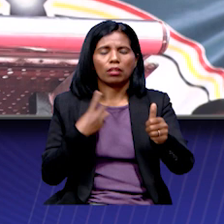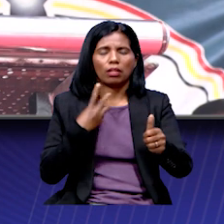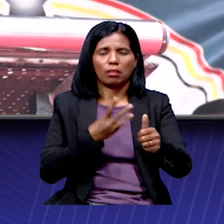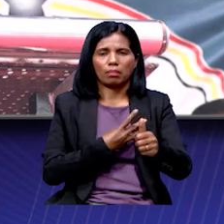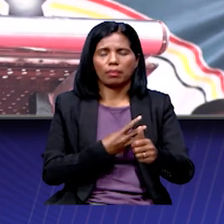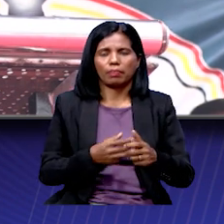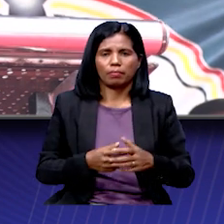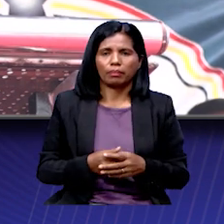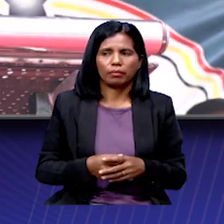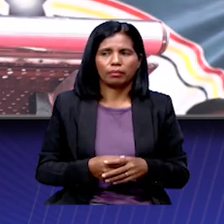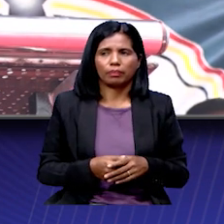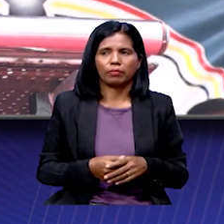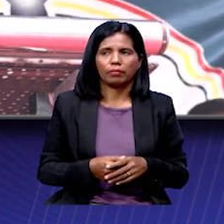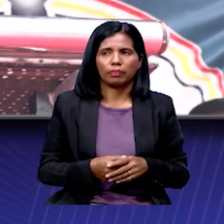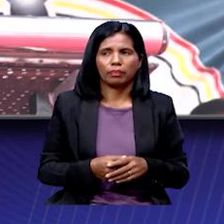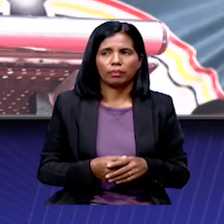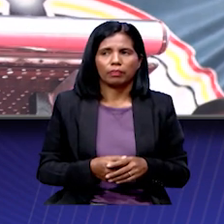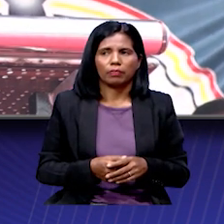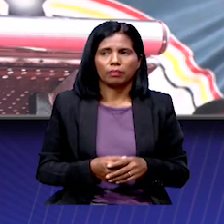ami.